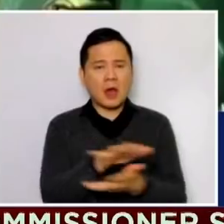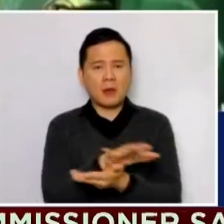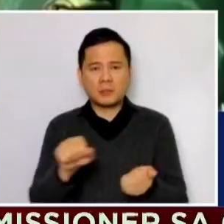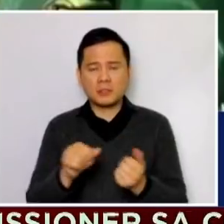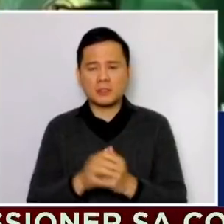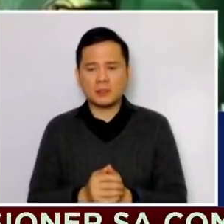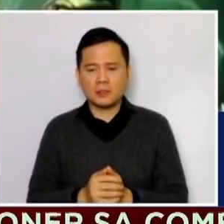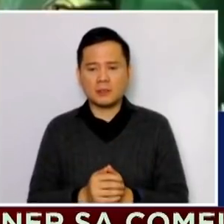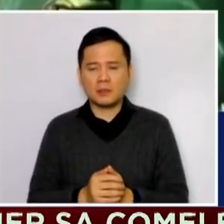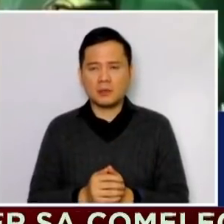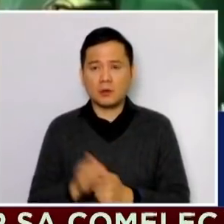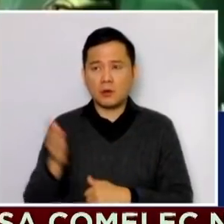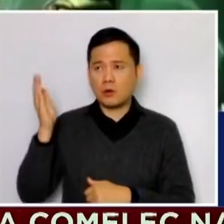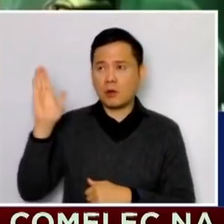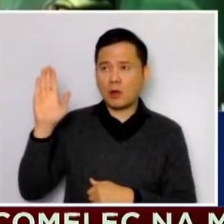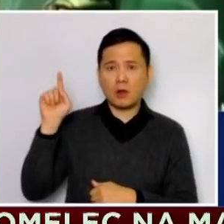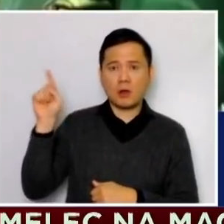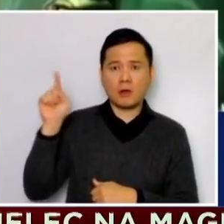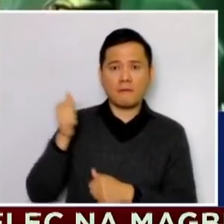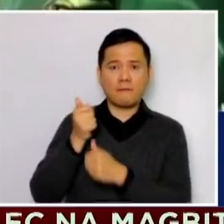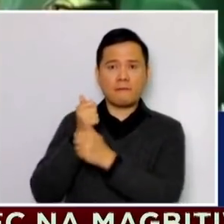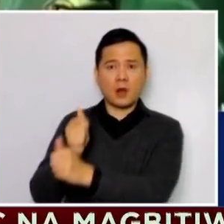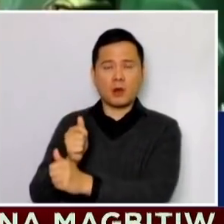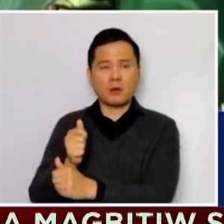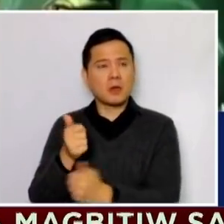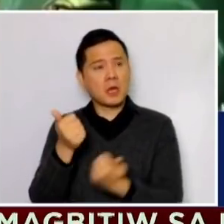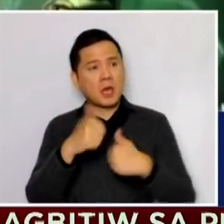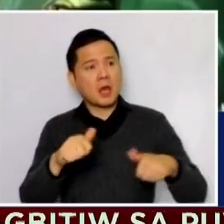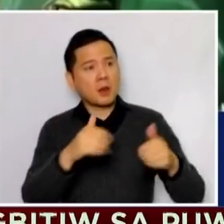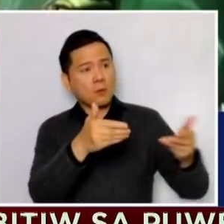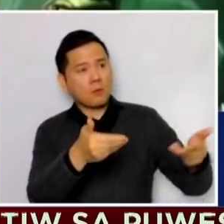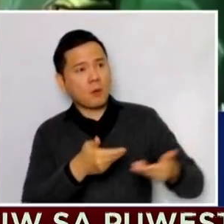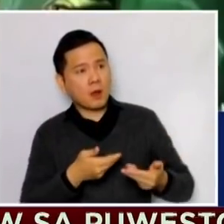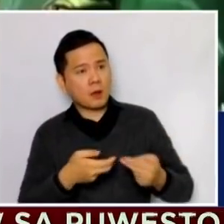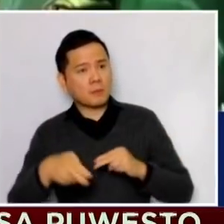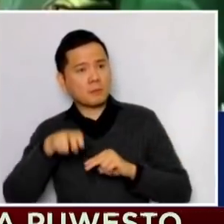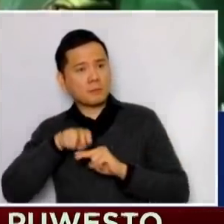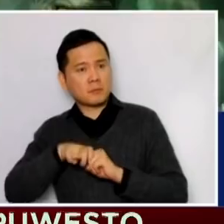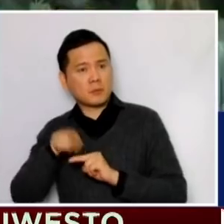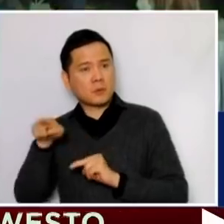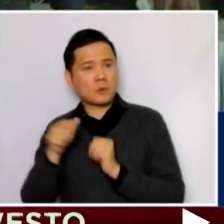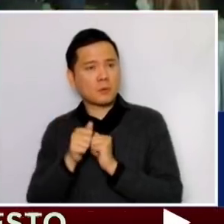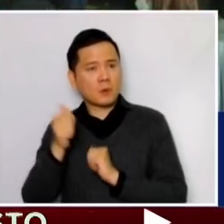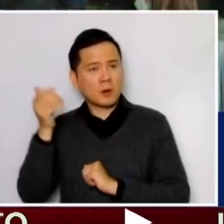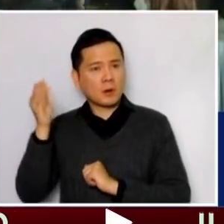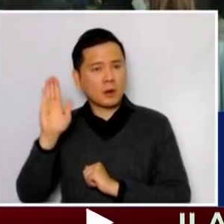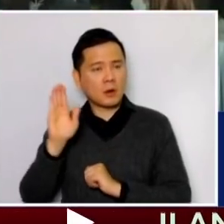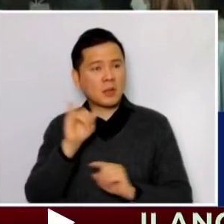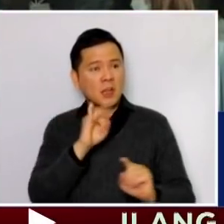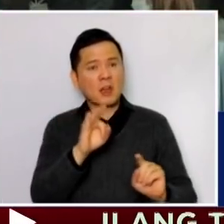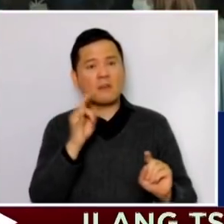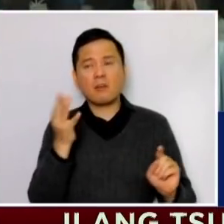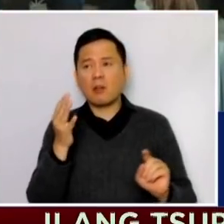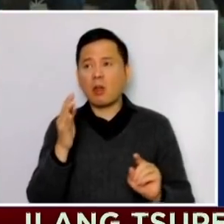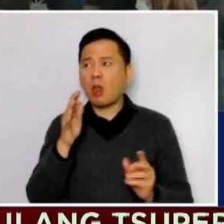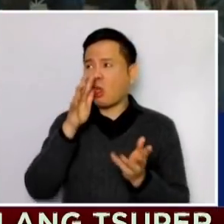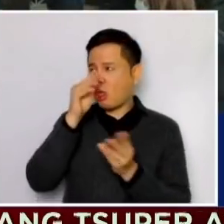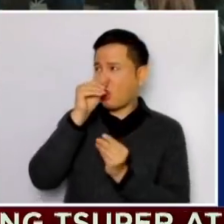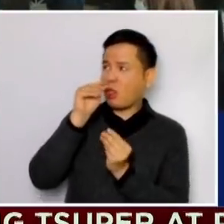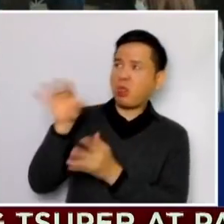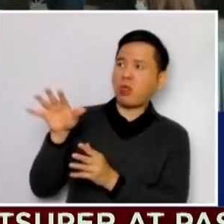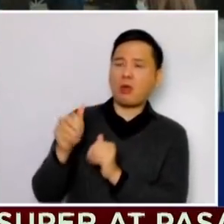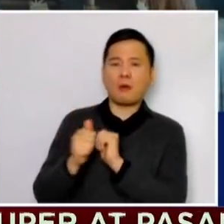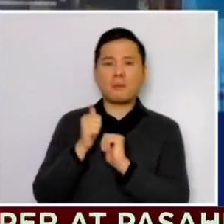of anyone who joins the thief by keeping a blind eye on his selfish act. Kaya hamon anya sa mga botante